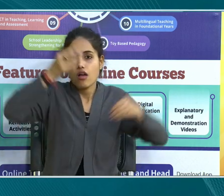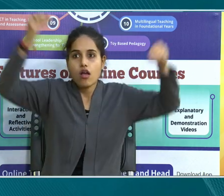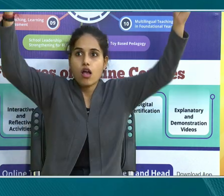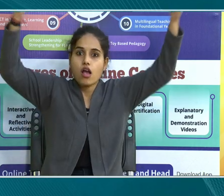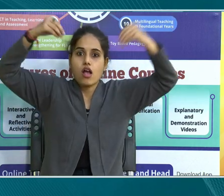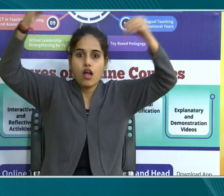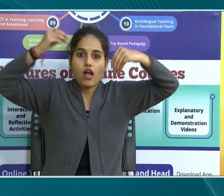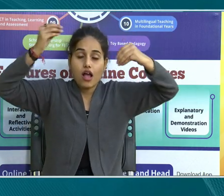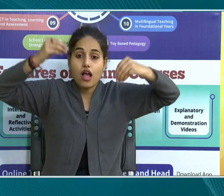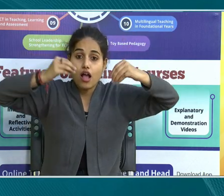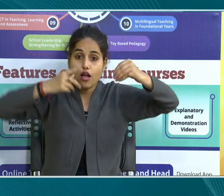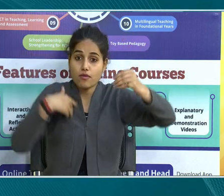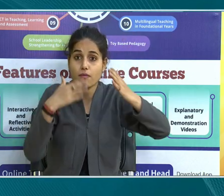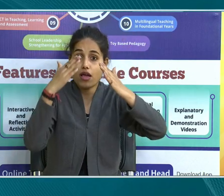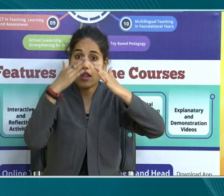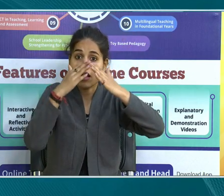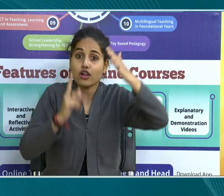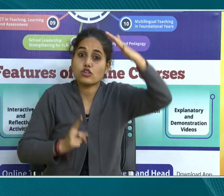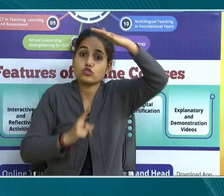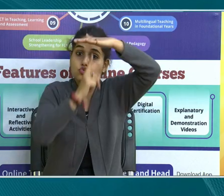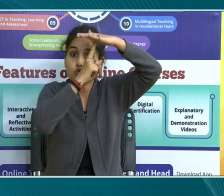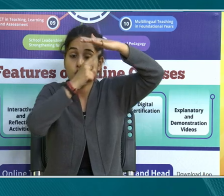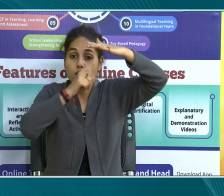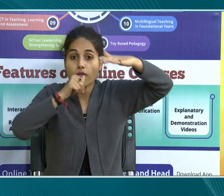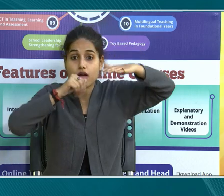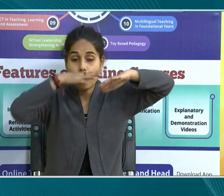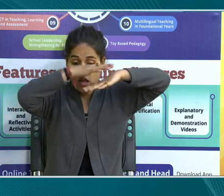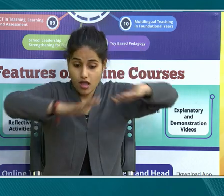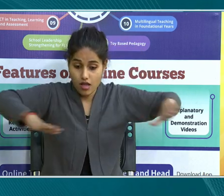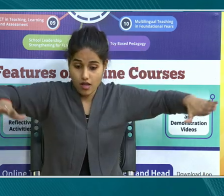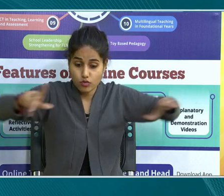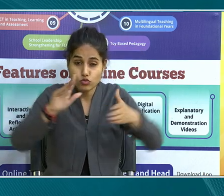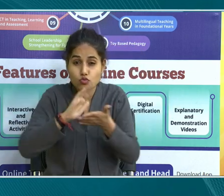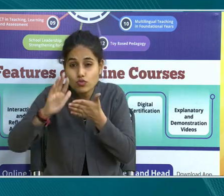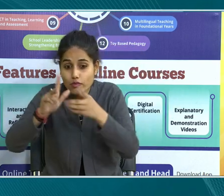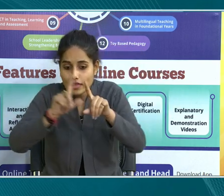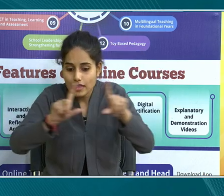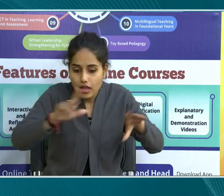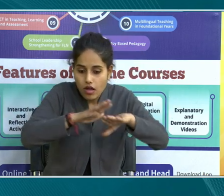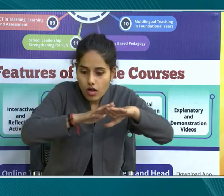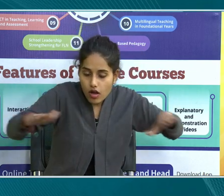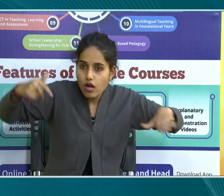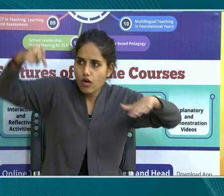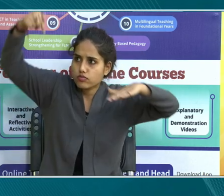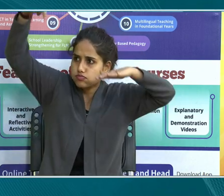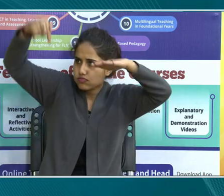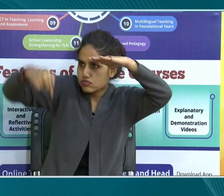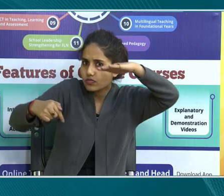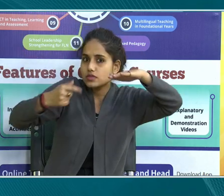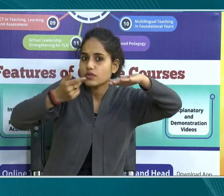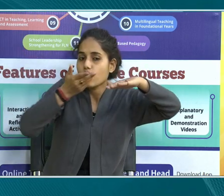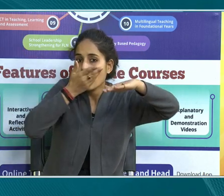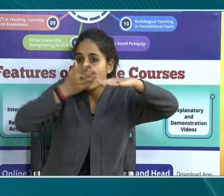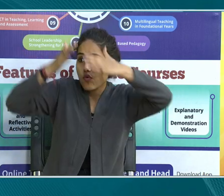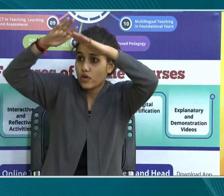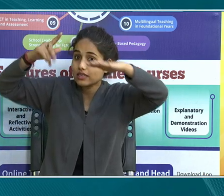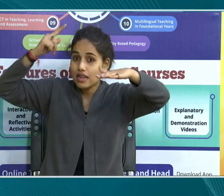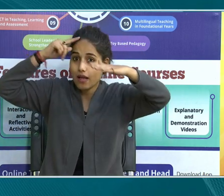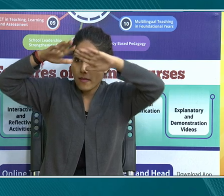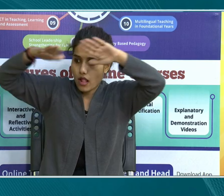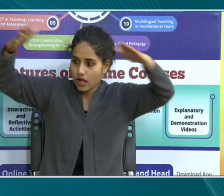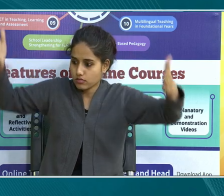रखते हैं और चत से पानी pipe के थूँ नीचे water tank में हम collect करते हैं और उस water को हम कहीं भी यूज कर सकते